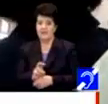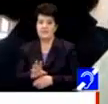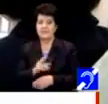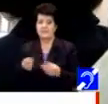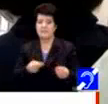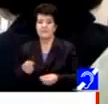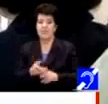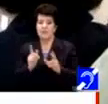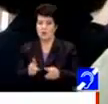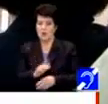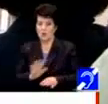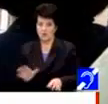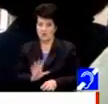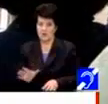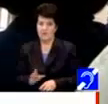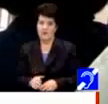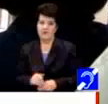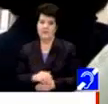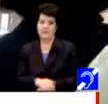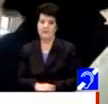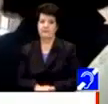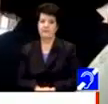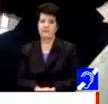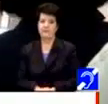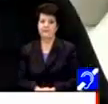semnat niciun acord, a precizat premierul.